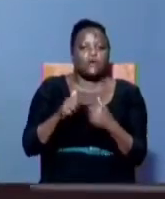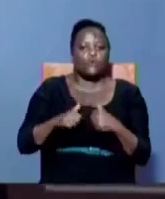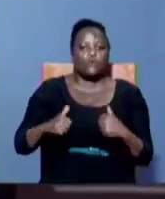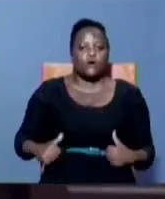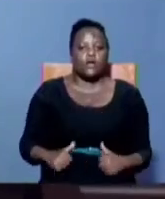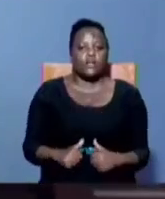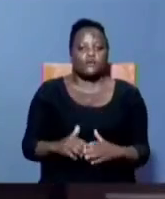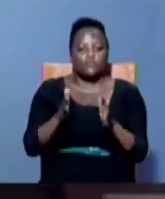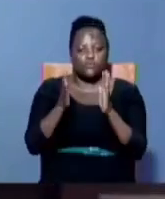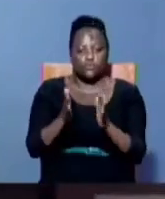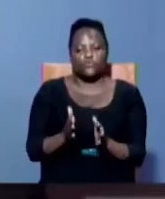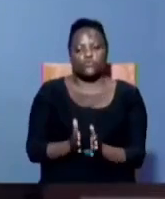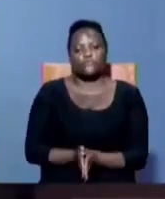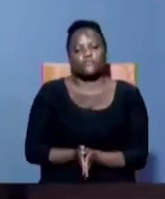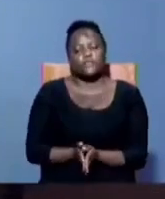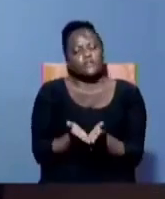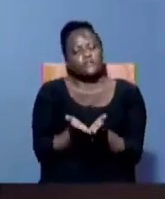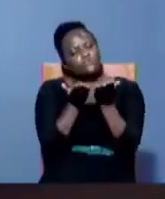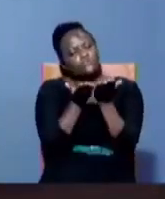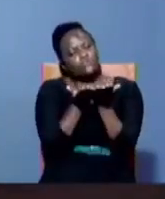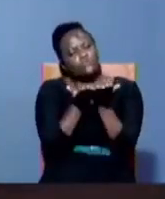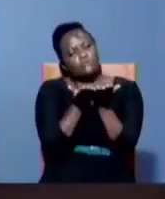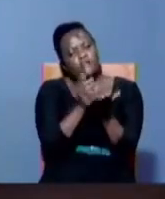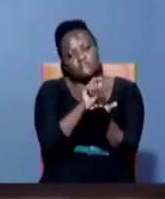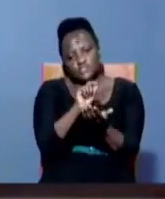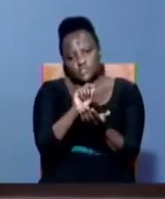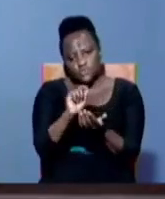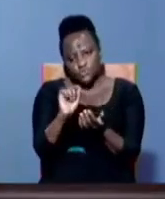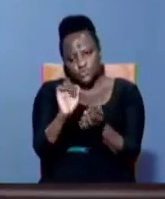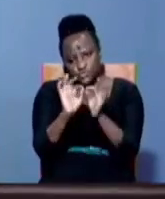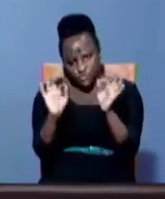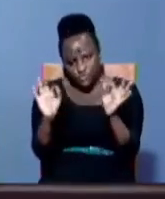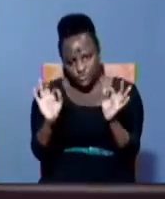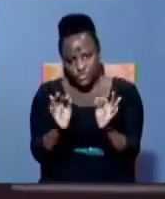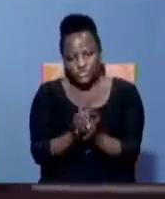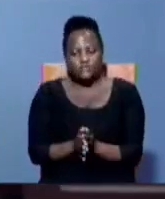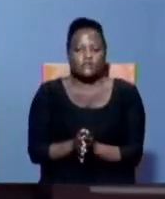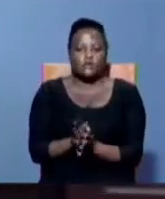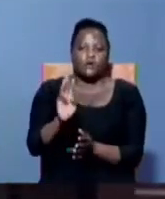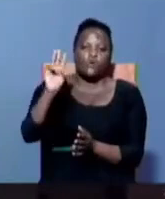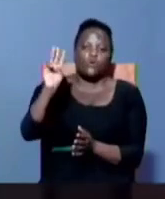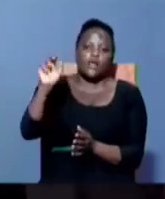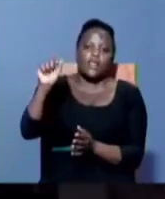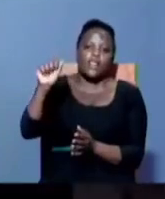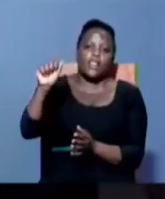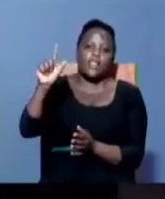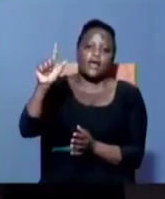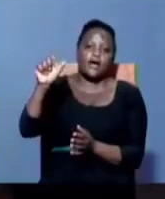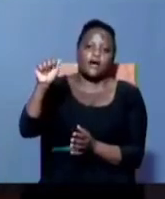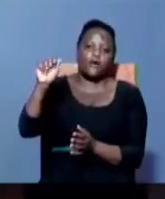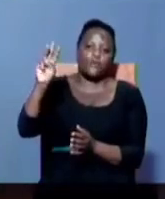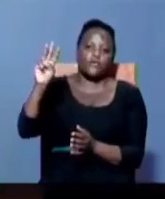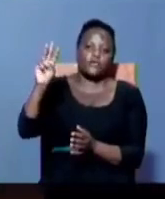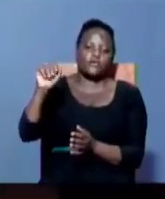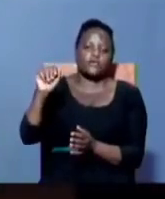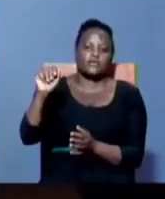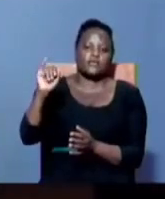cha wewe, kitabu cha Walawi, mambo ya Walawi sura ile ya 16 mstari wa 14 hadi